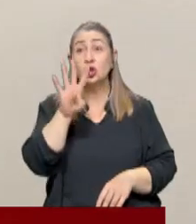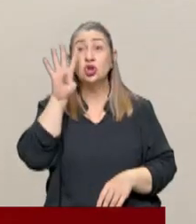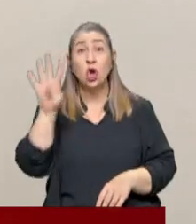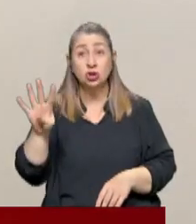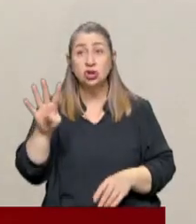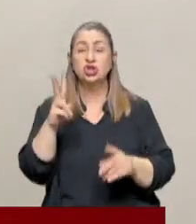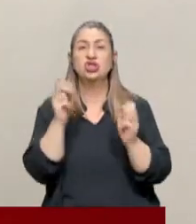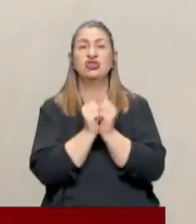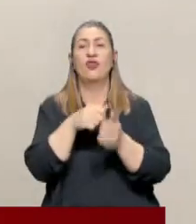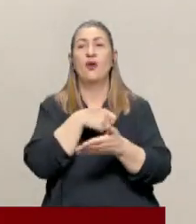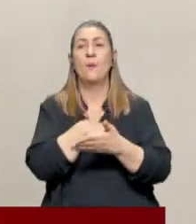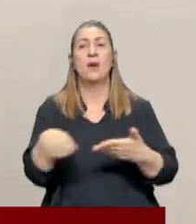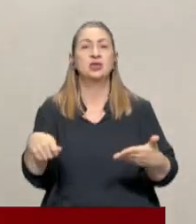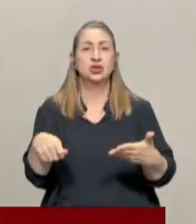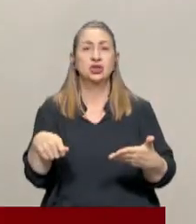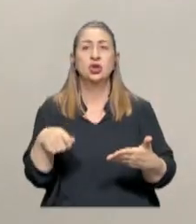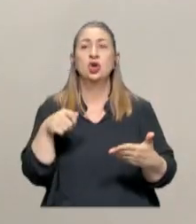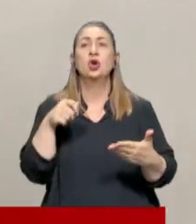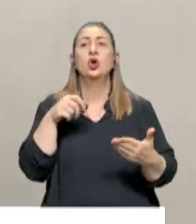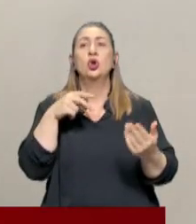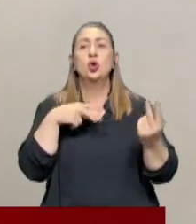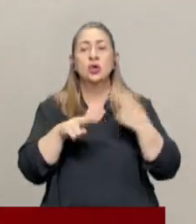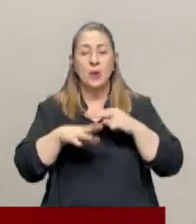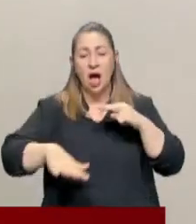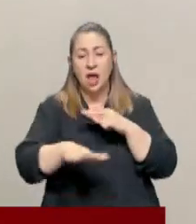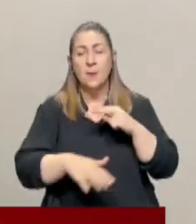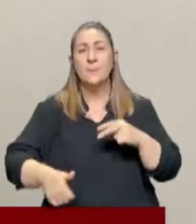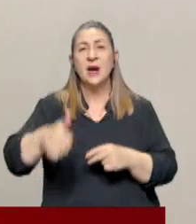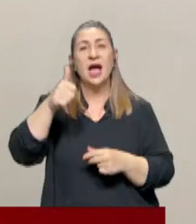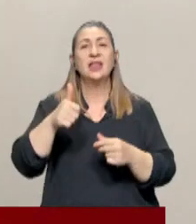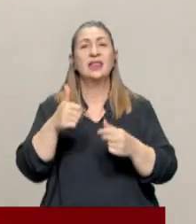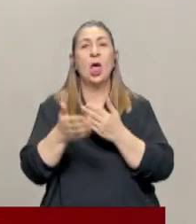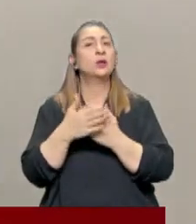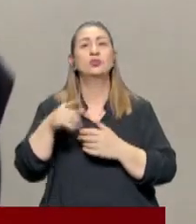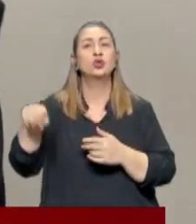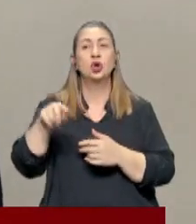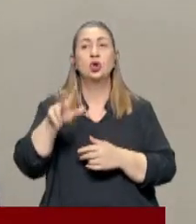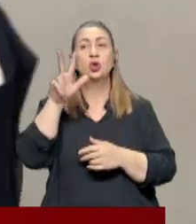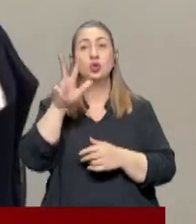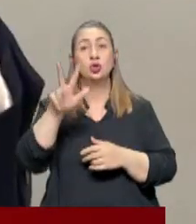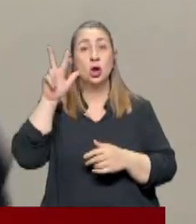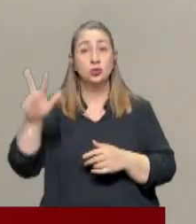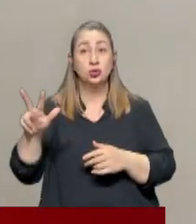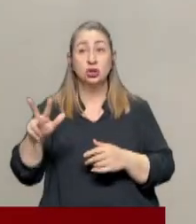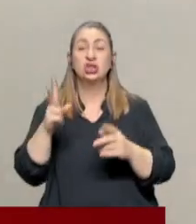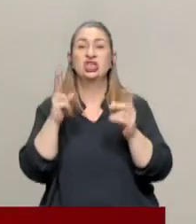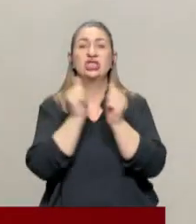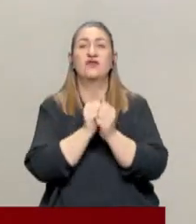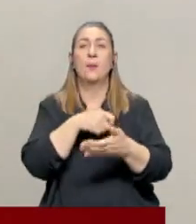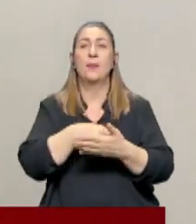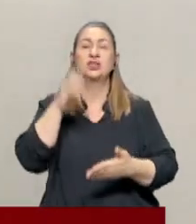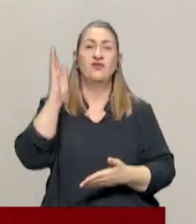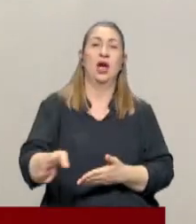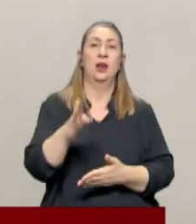4 çift maaşlı, Ulaştırma ve Altyapı Bakan Yardımcıları 3'te 3 çift